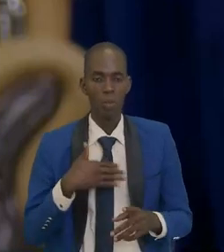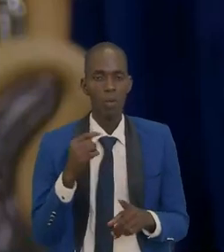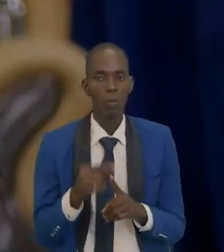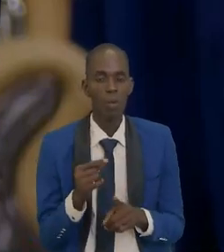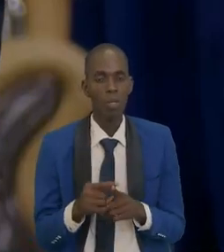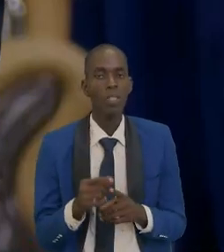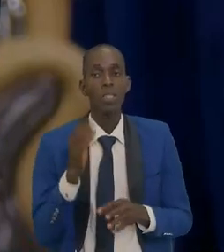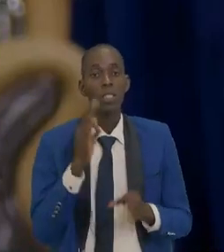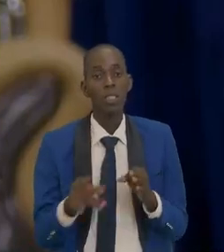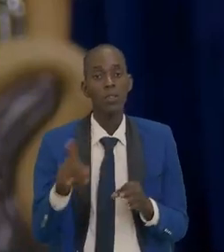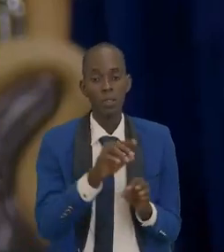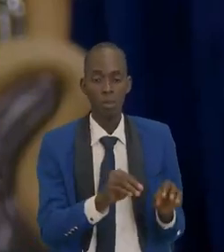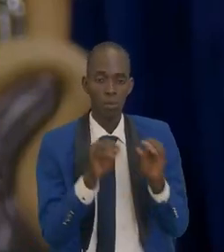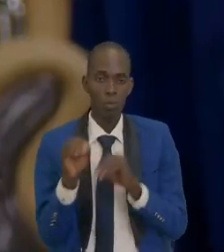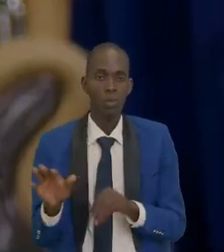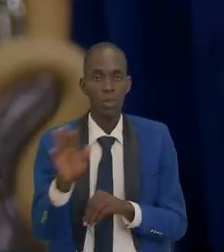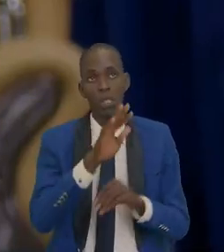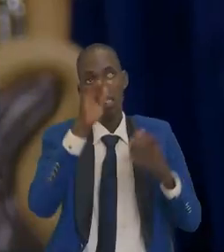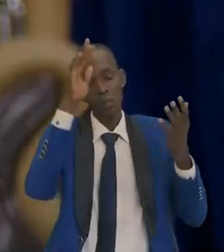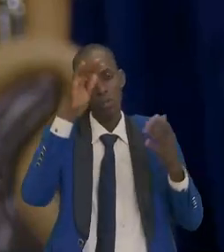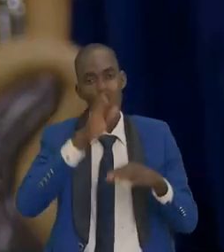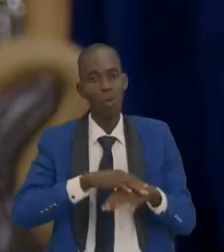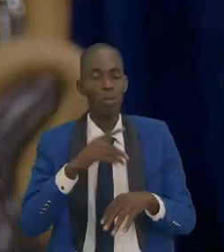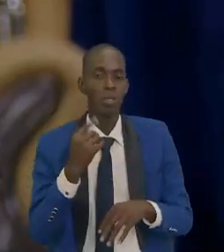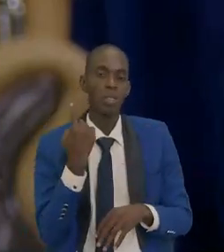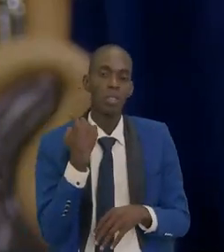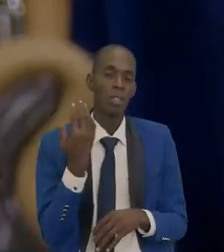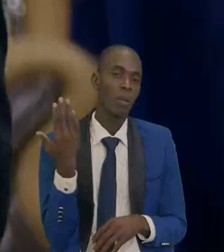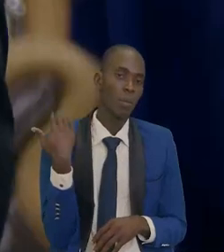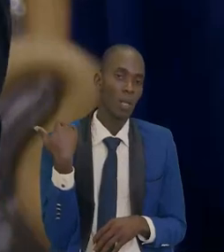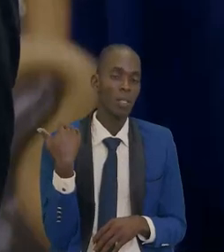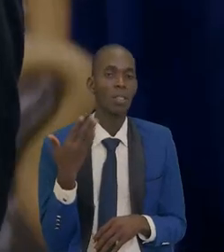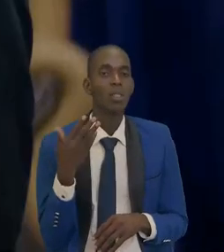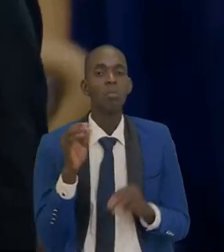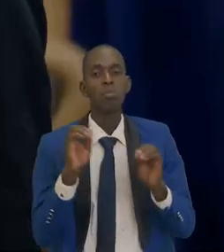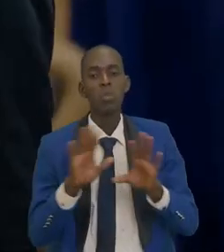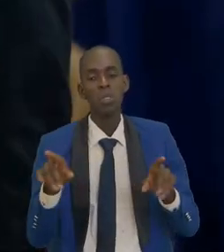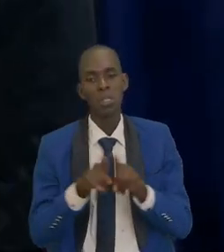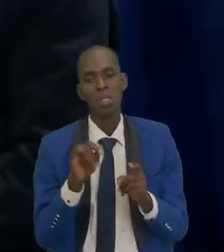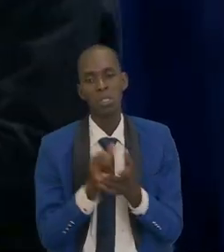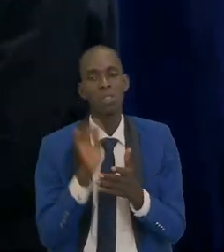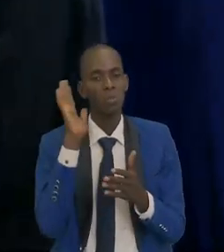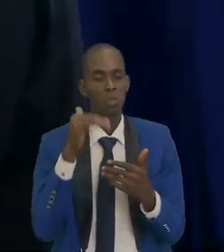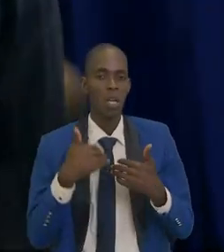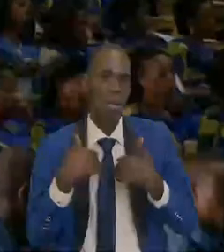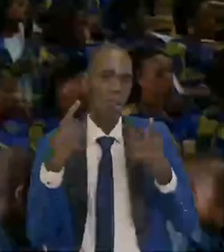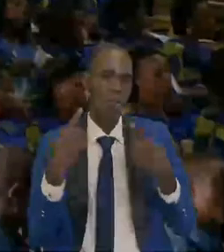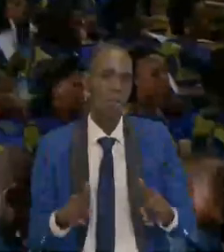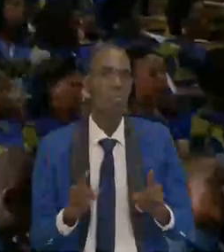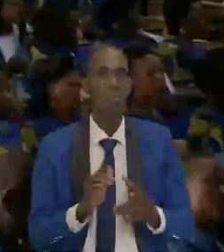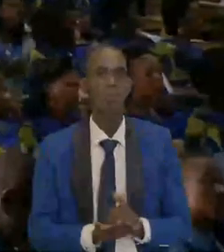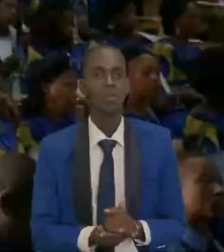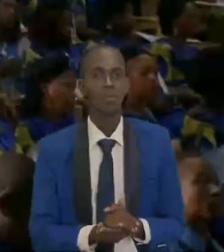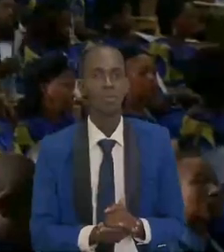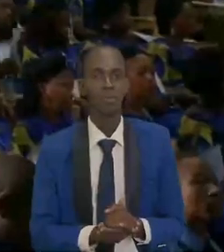parole. S'il avait basé ses attentes sur le passé récent, rien de pareil ne se serait